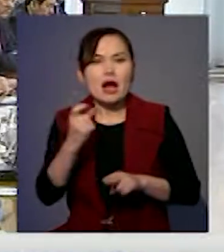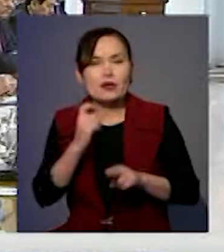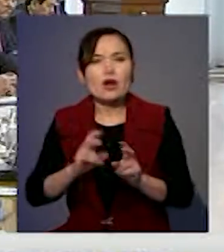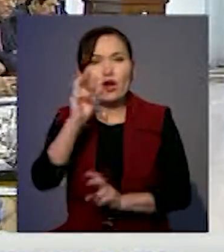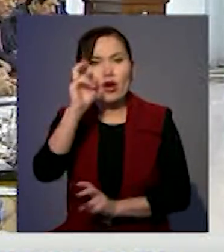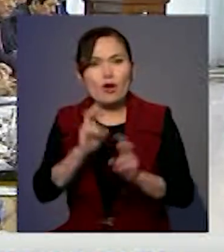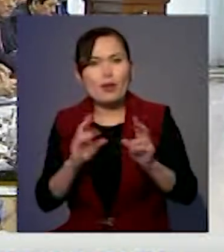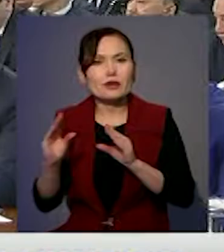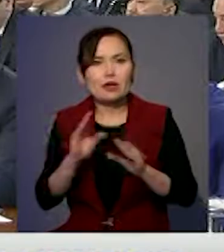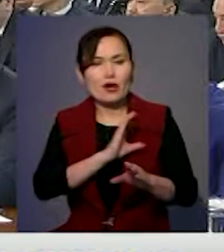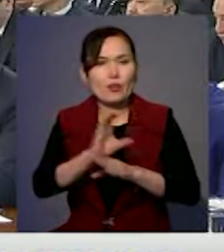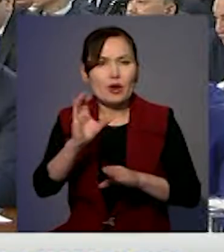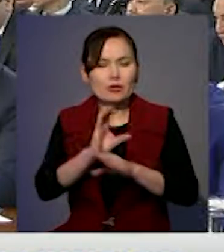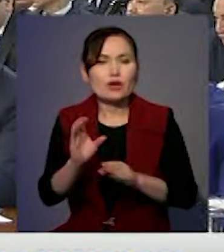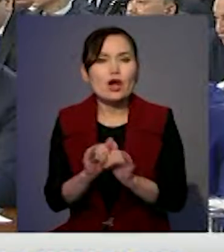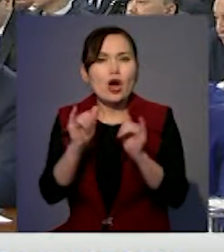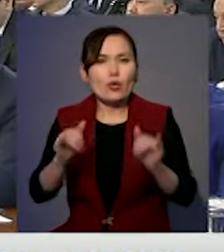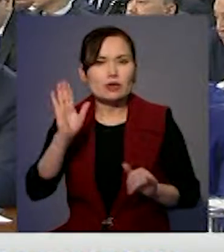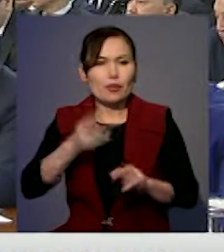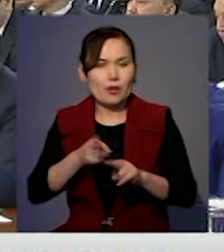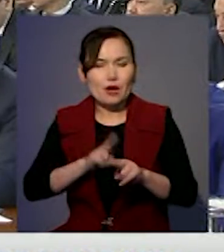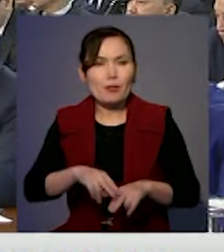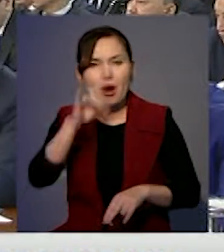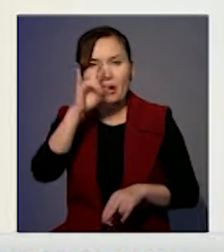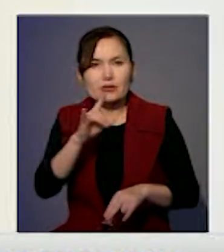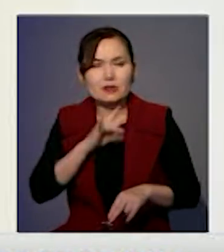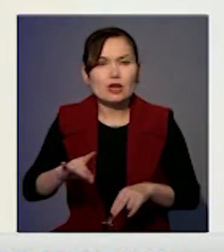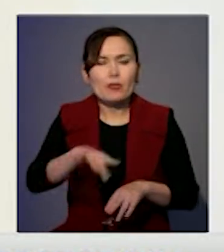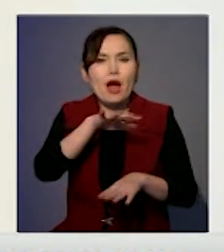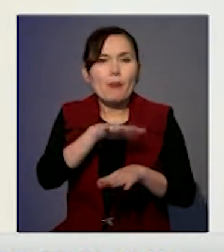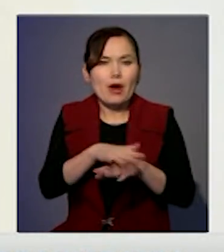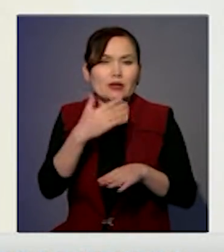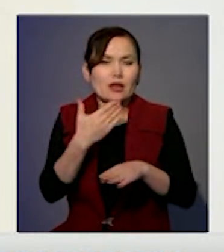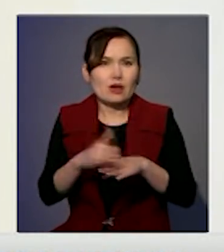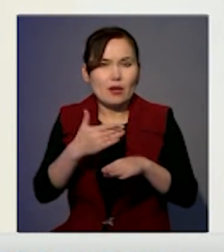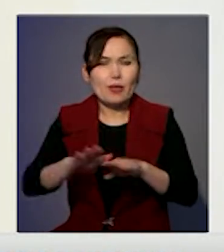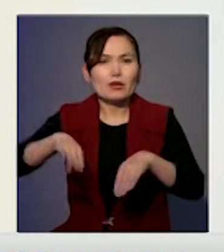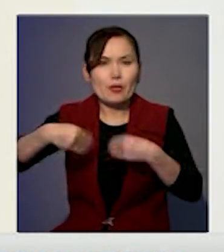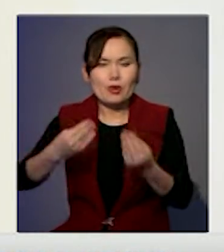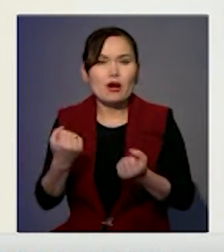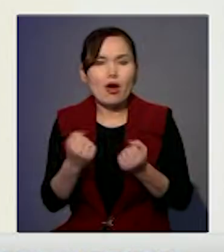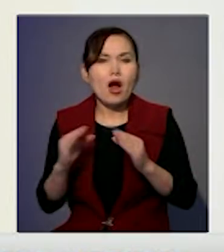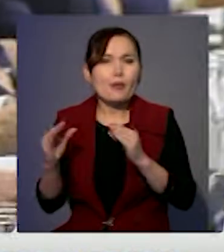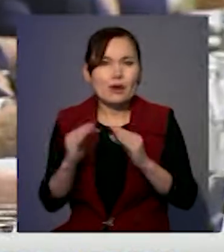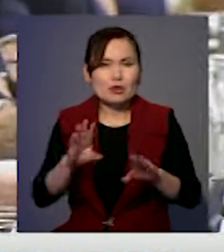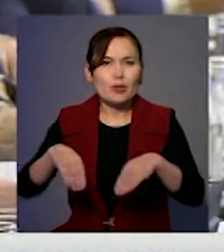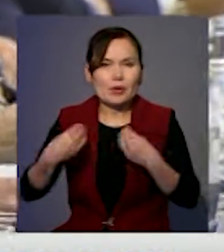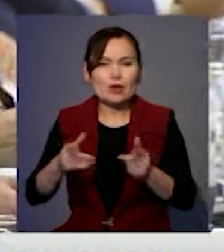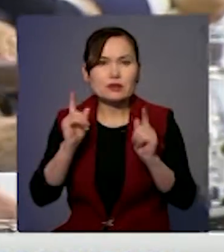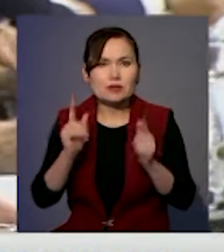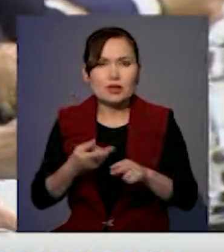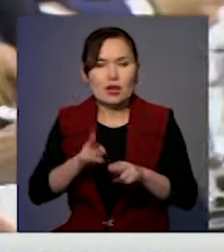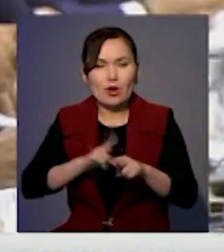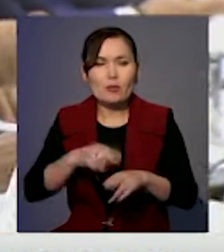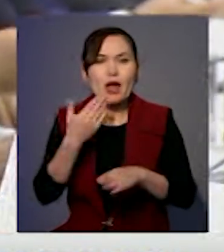мультипликативті әсерін тигізеді. Әр елімізде көлікке сұраныс артады. Сондай-ақ Данияр Ақышев кезінде банктерге сауықтыру мақсатында